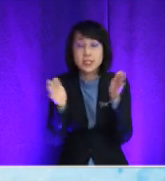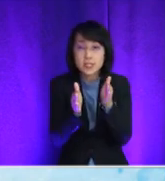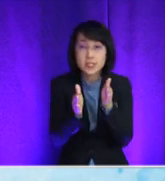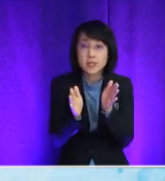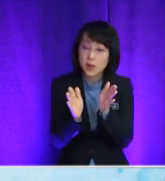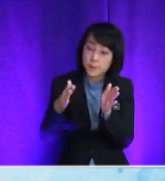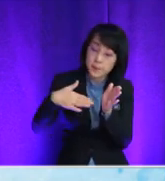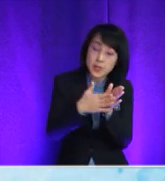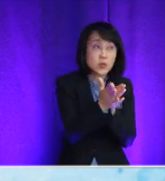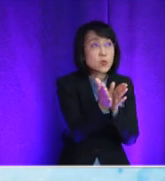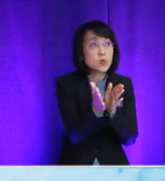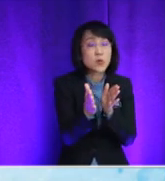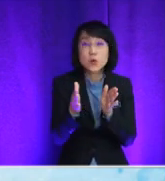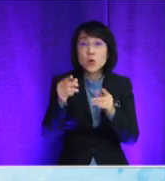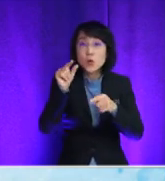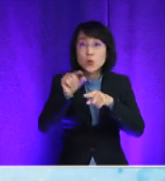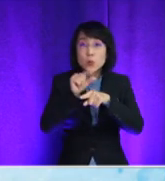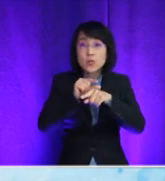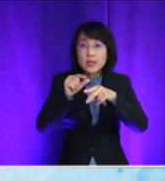lengkung gunung Ujung